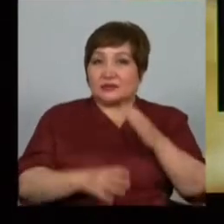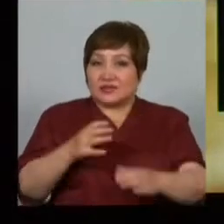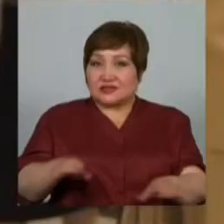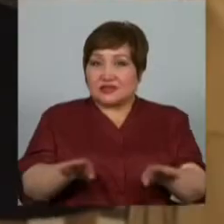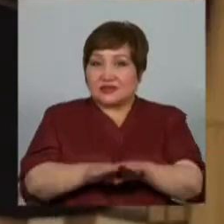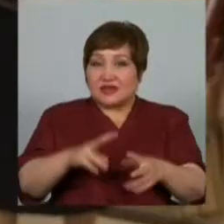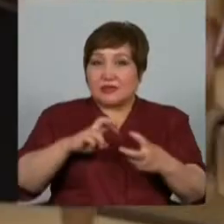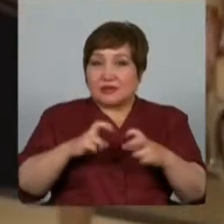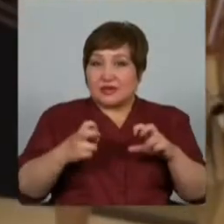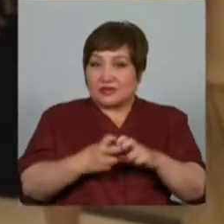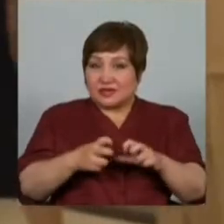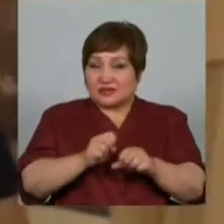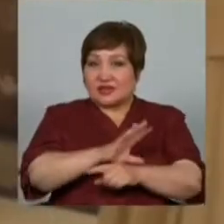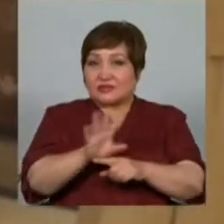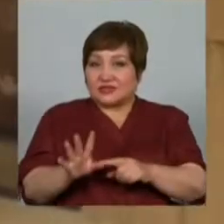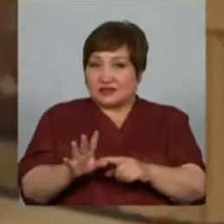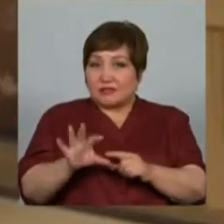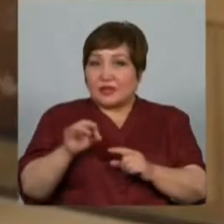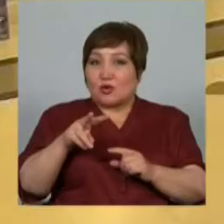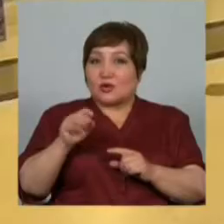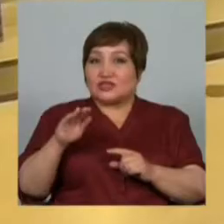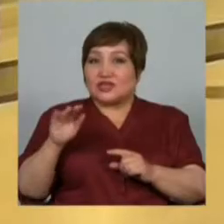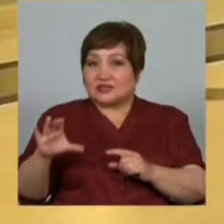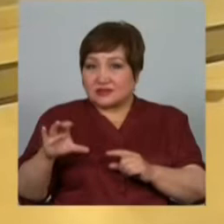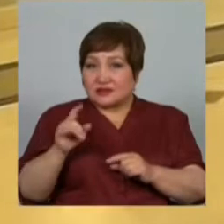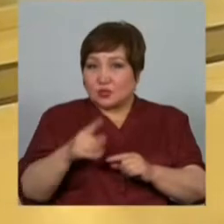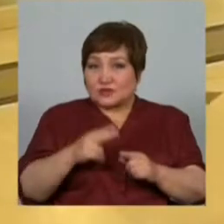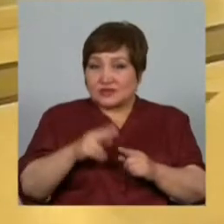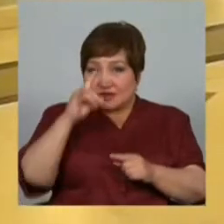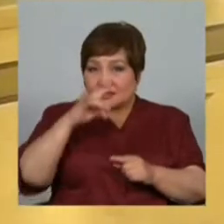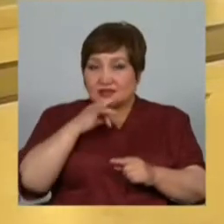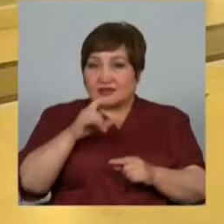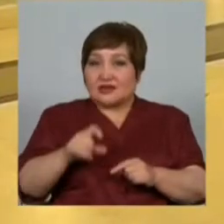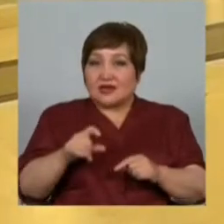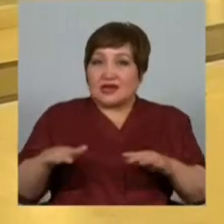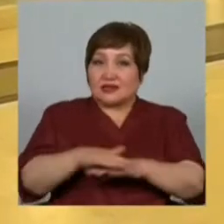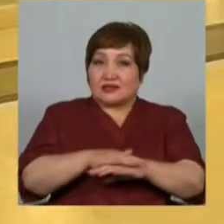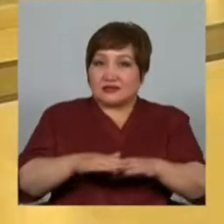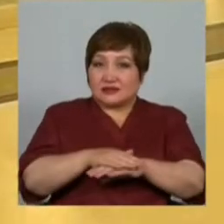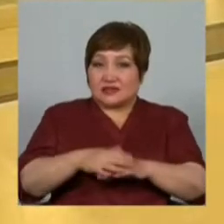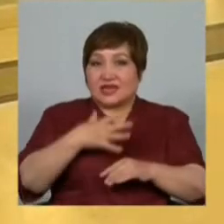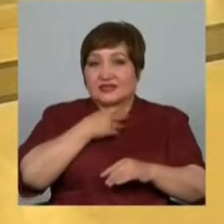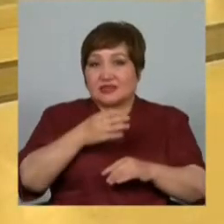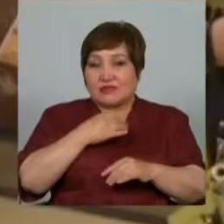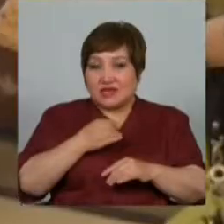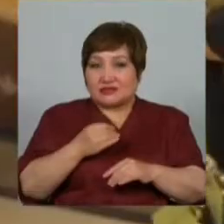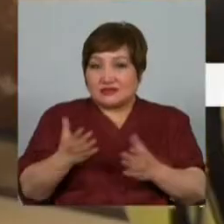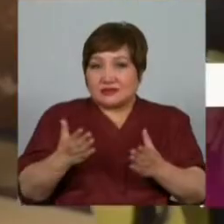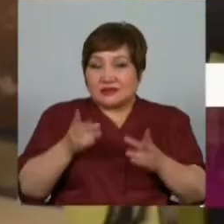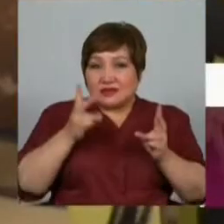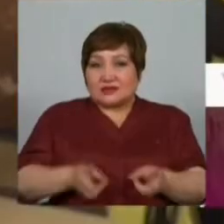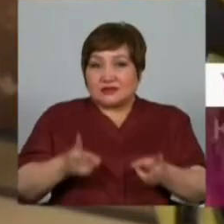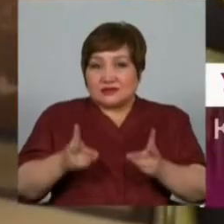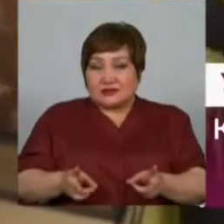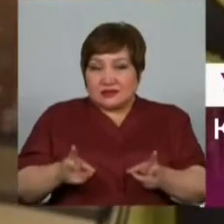қамтиды. Олжастың мынау қазақ халқының ұлтының семей қасіретінен зардап шегіп